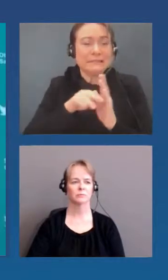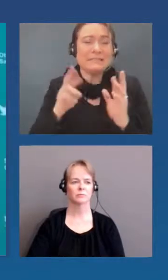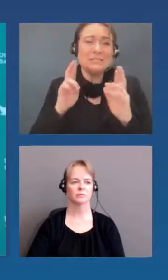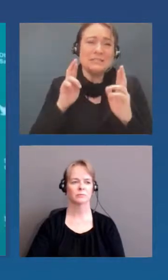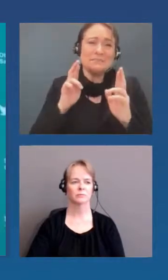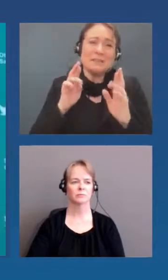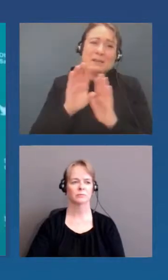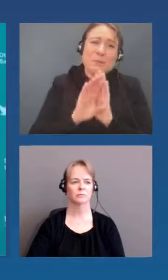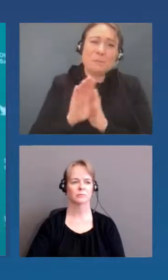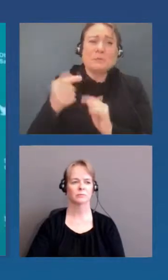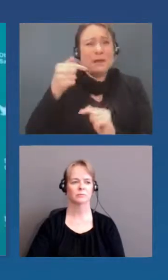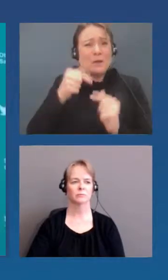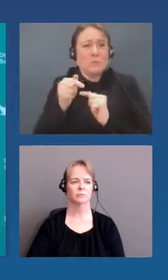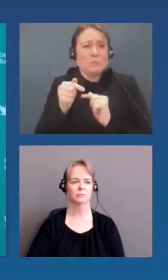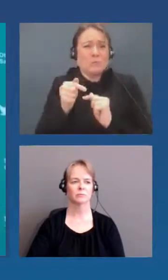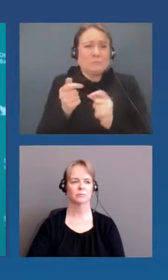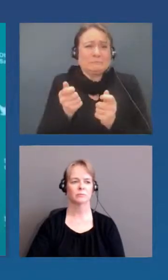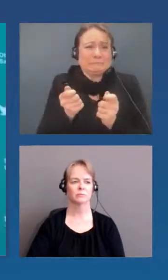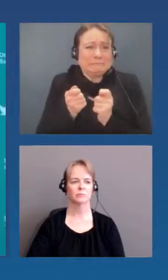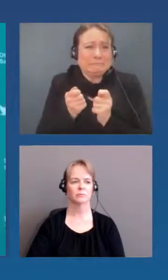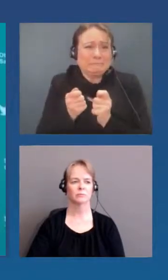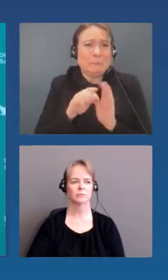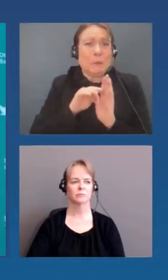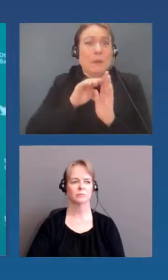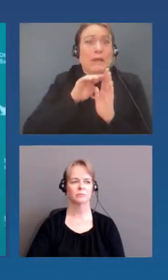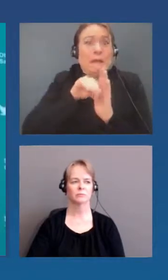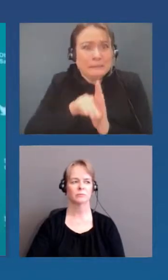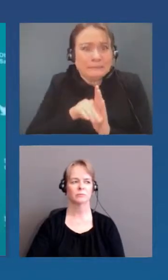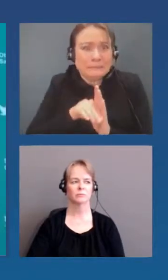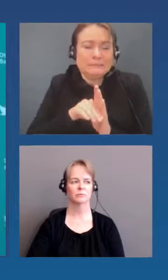encore. Alors,